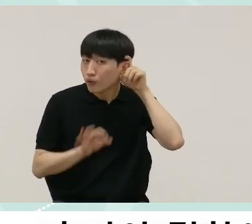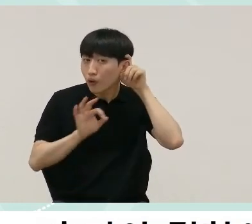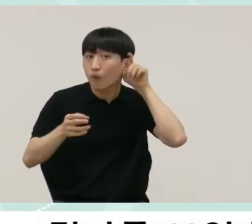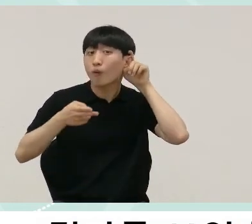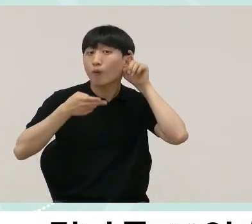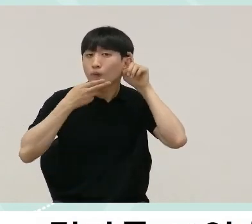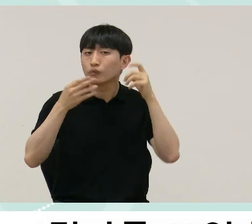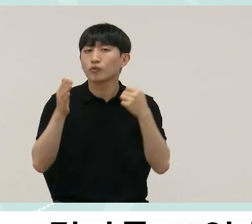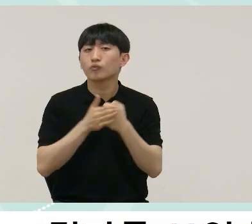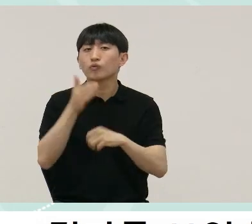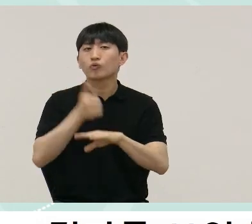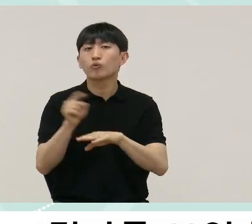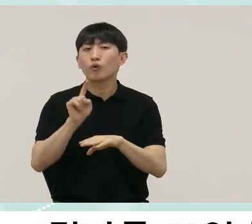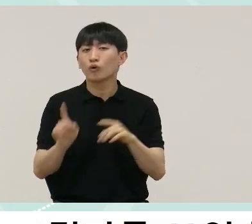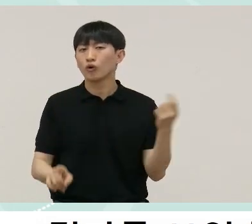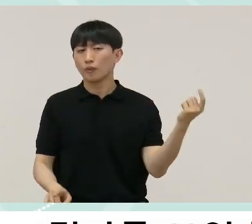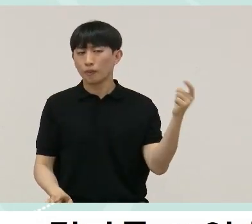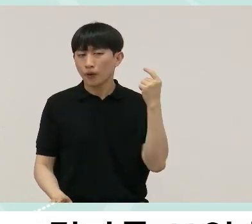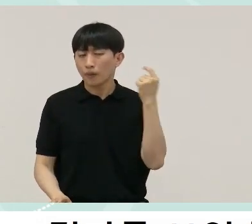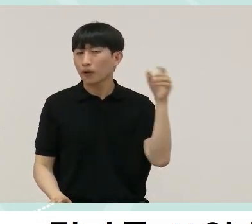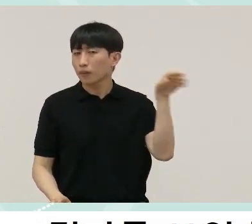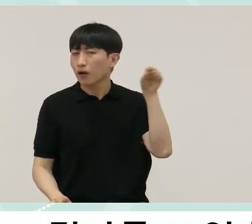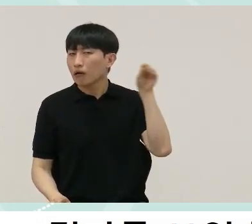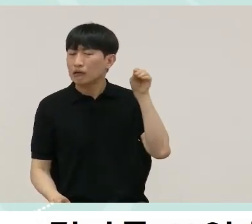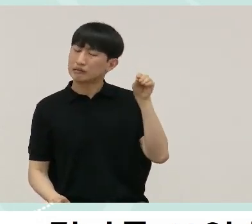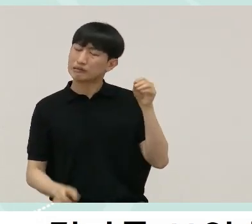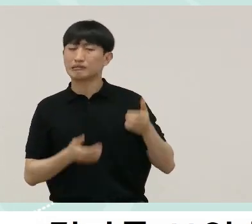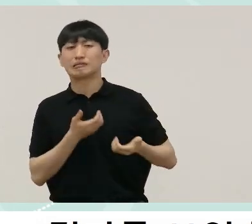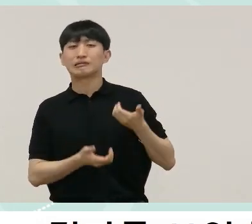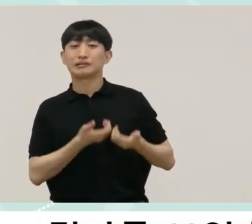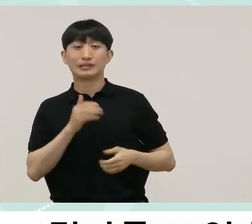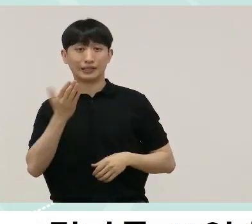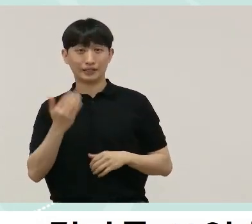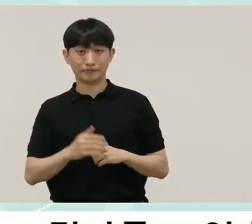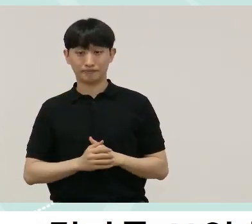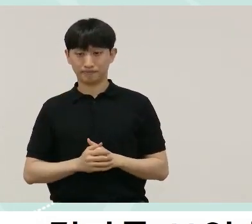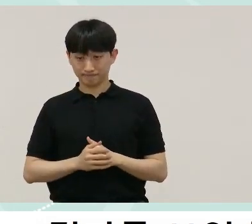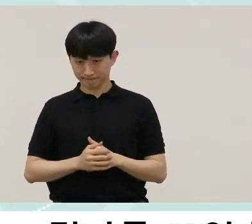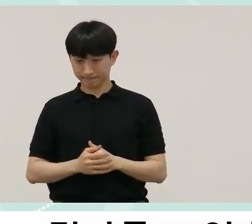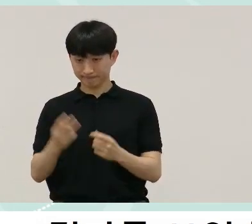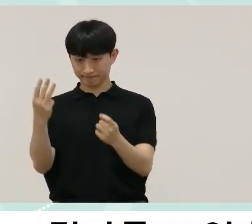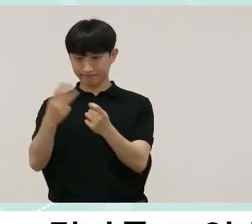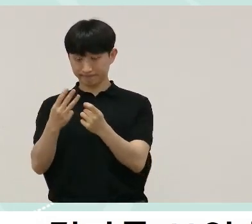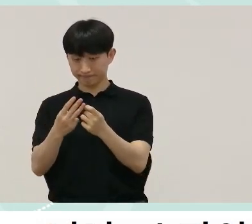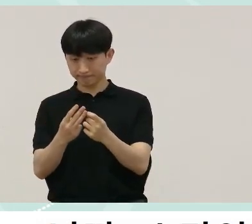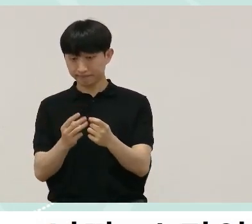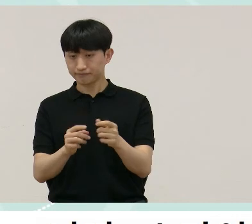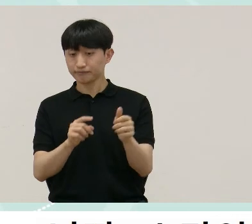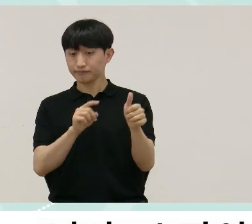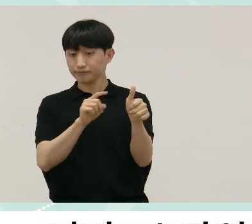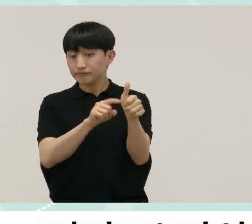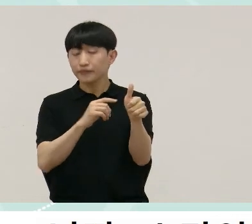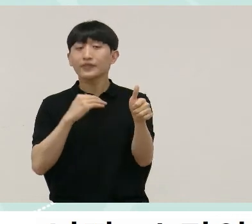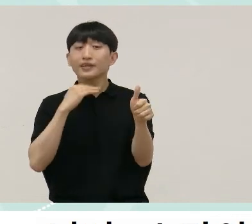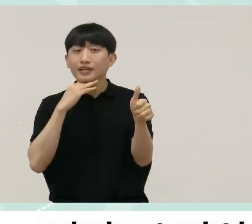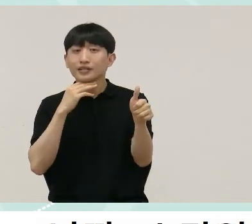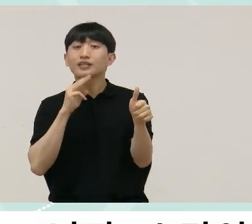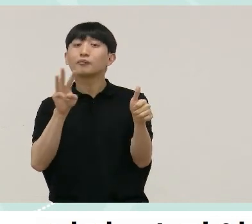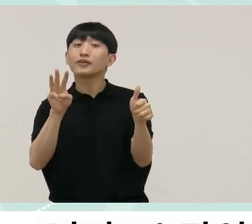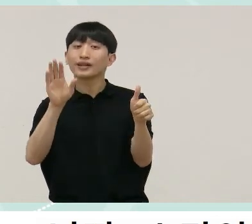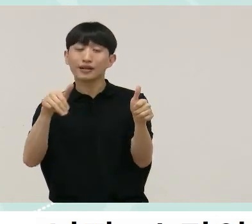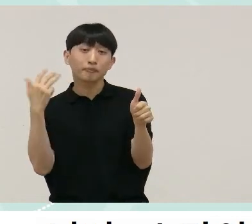적응력이 떨어지는 거죠. 이 친구는 한 3세 때 수술을 하고 두 번째 수술은